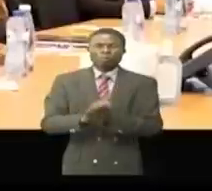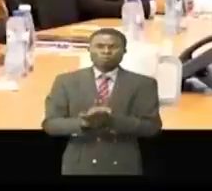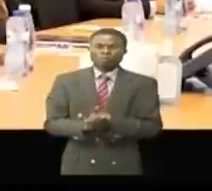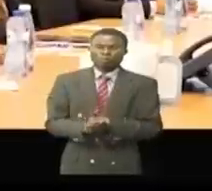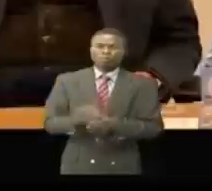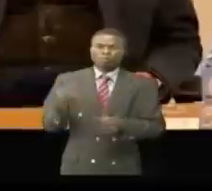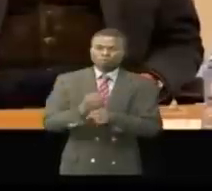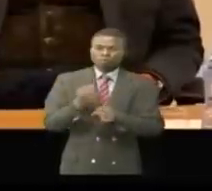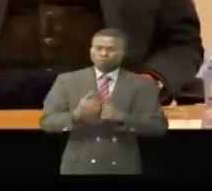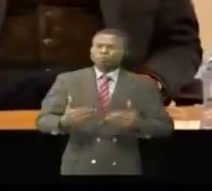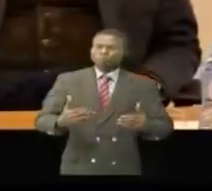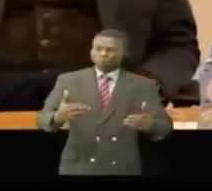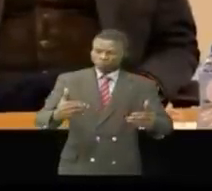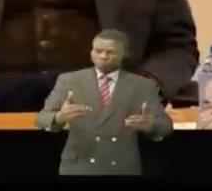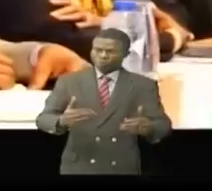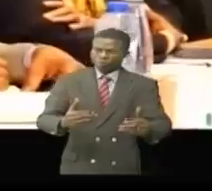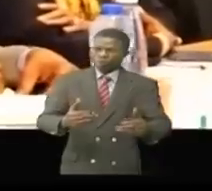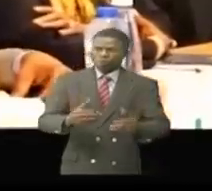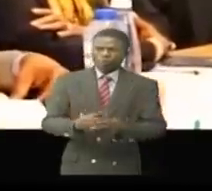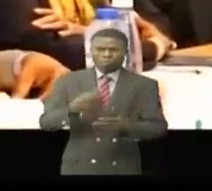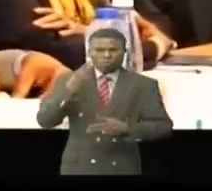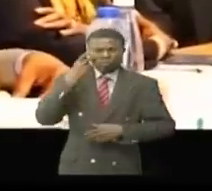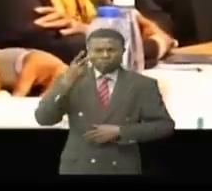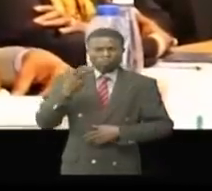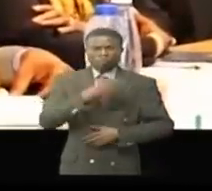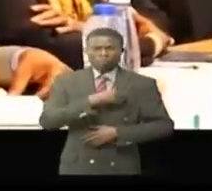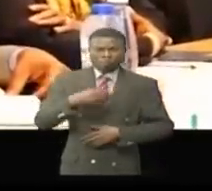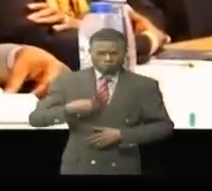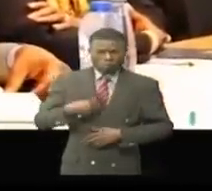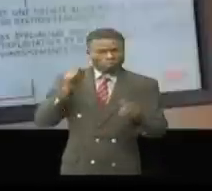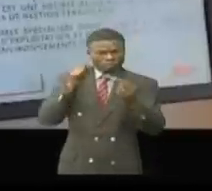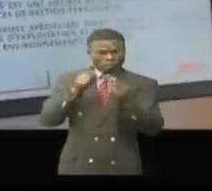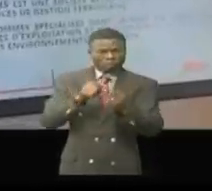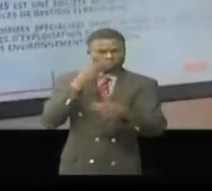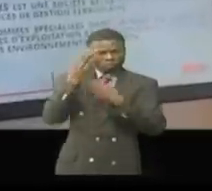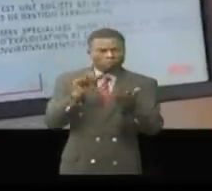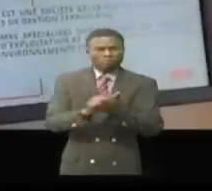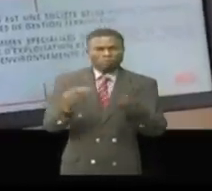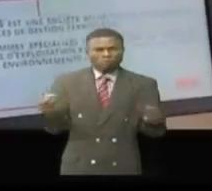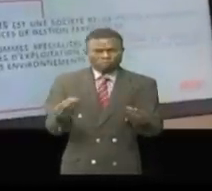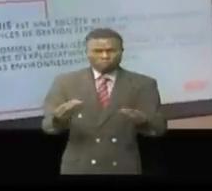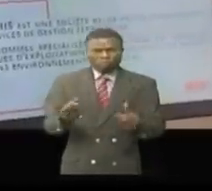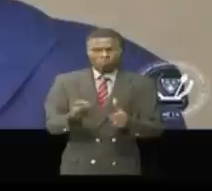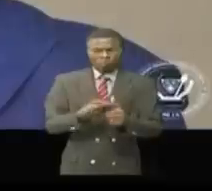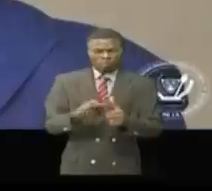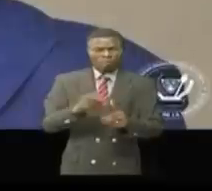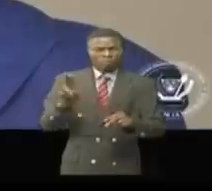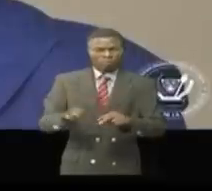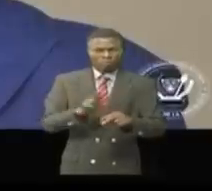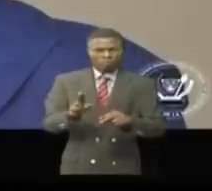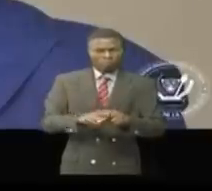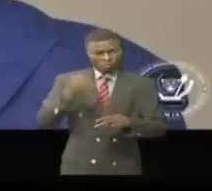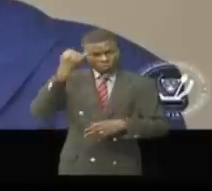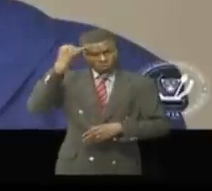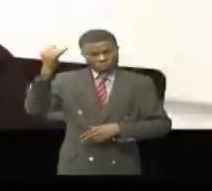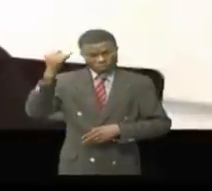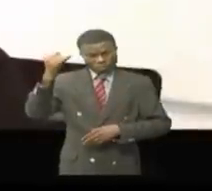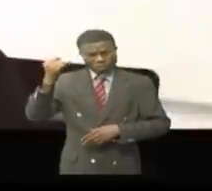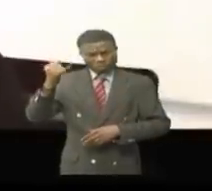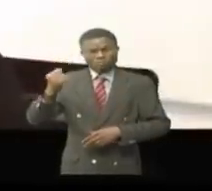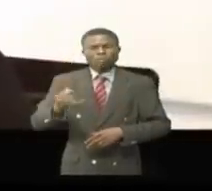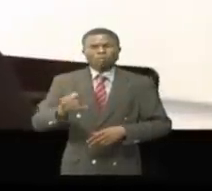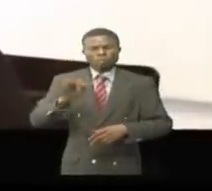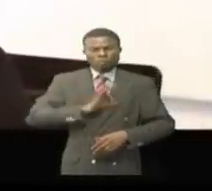aux explications lui fournies, Mme Fifi Masuka Saini a livré le but de sa démarche. Il s'agit de mettre en exécution la pensée du chef de l'État